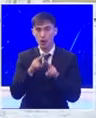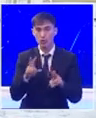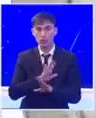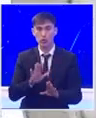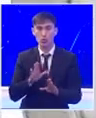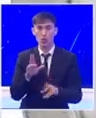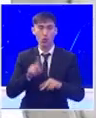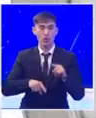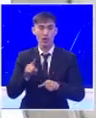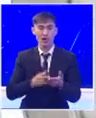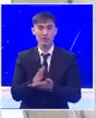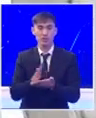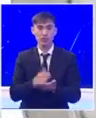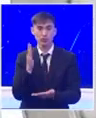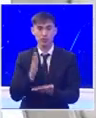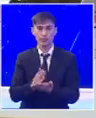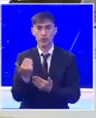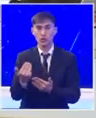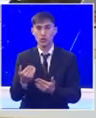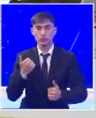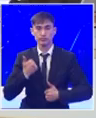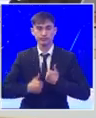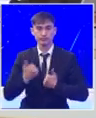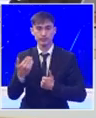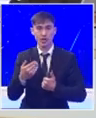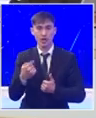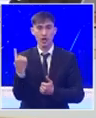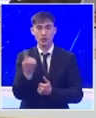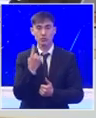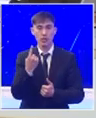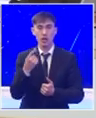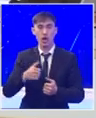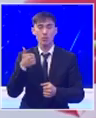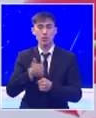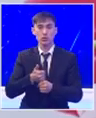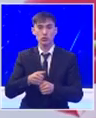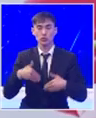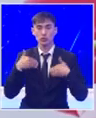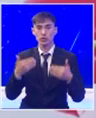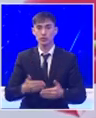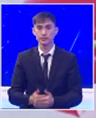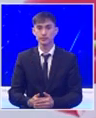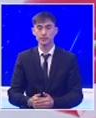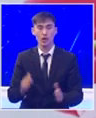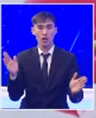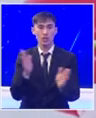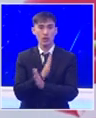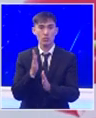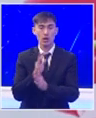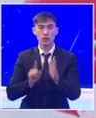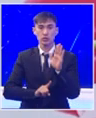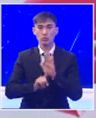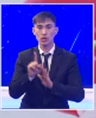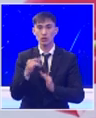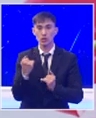жоқ, отанға қызмет етіп жүргендер. Кештің мәртебелі меймандарын алдымен аймақ басшысы құттықтады. Табиғат тіршілік бастауын